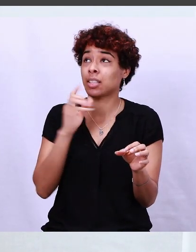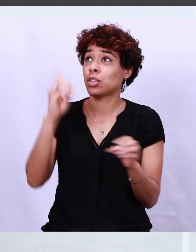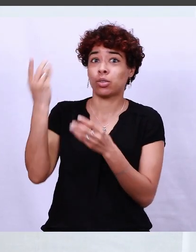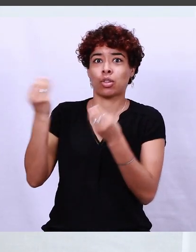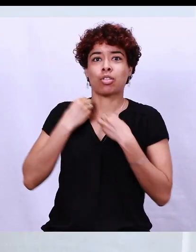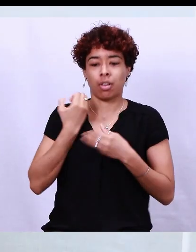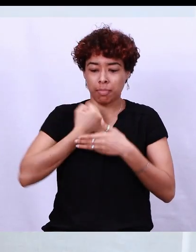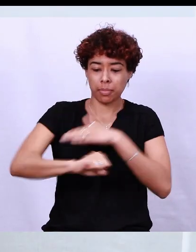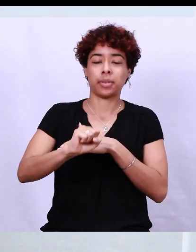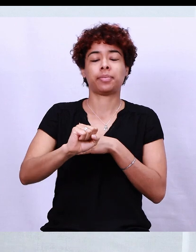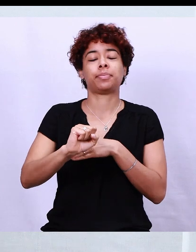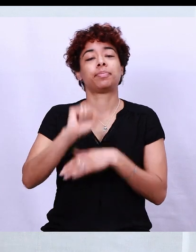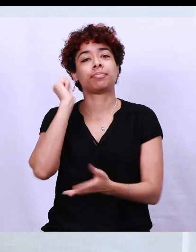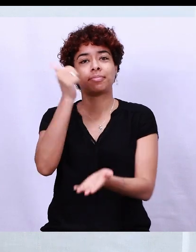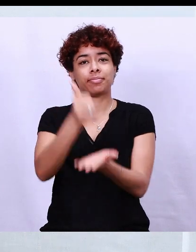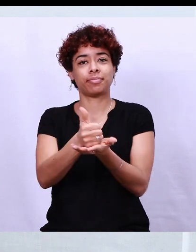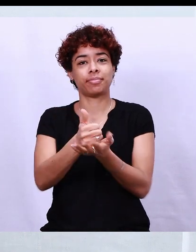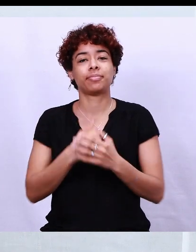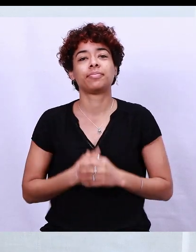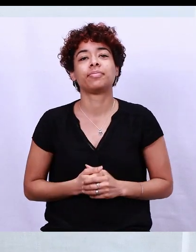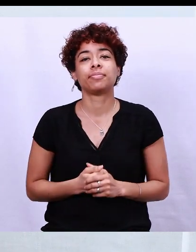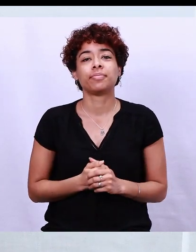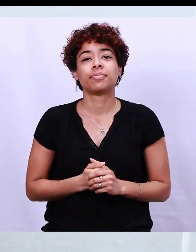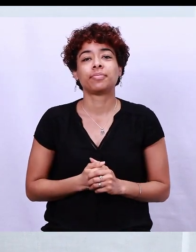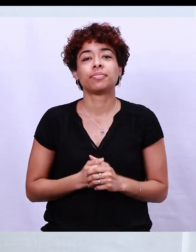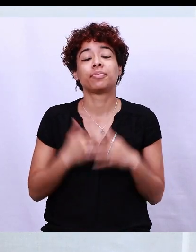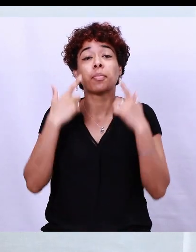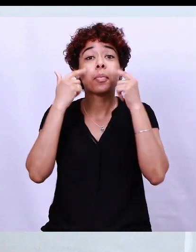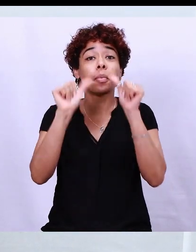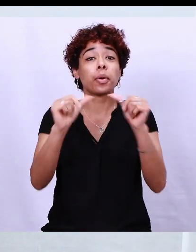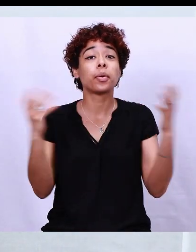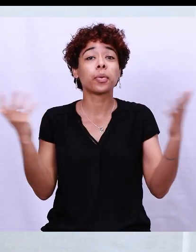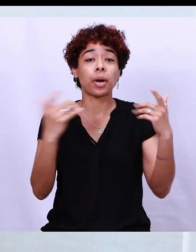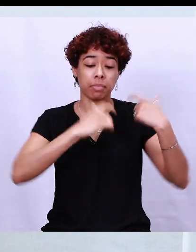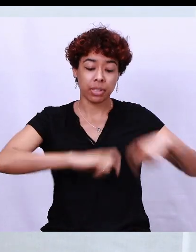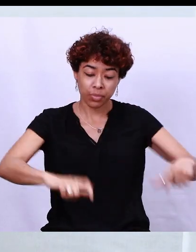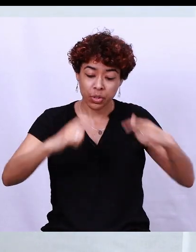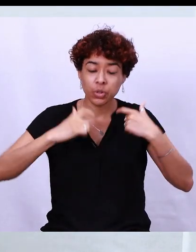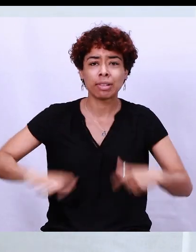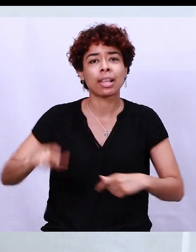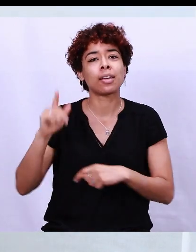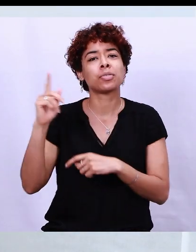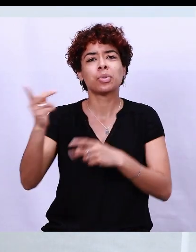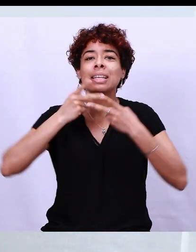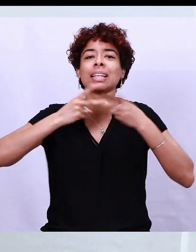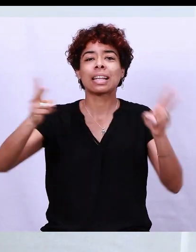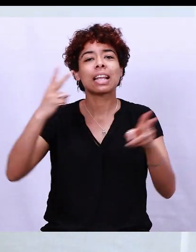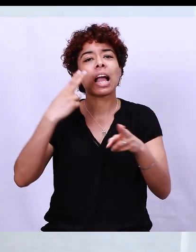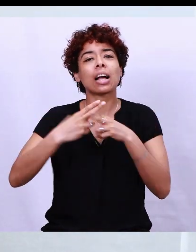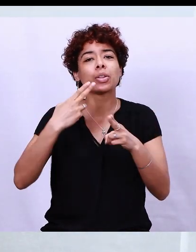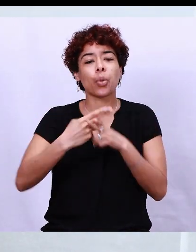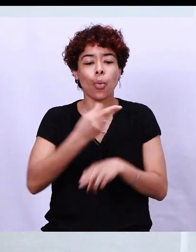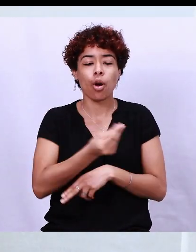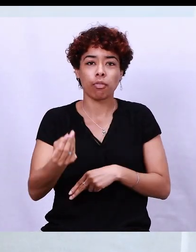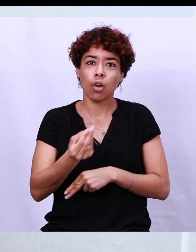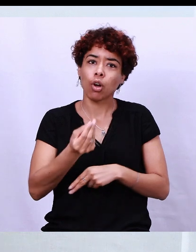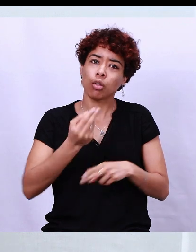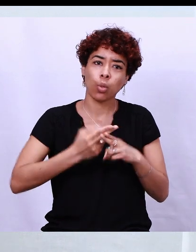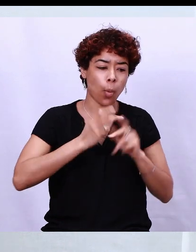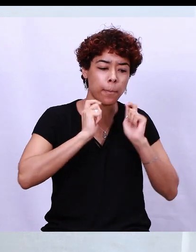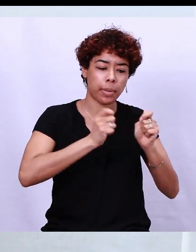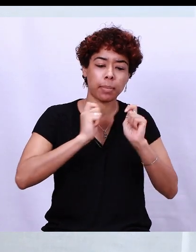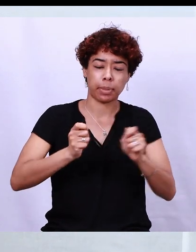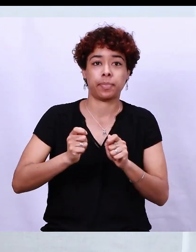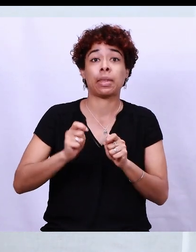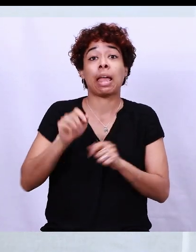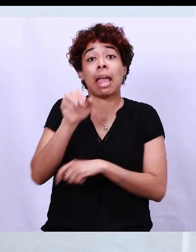Amen. On voit que Joseph va déclarer des noms spécifiques sur ses enfants. Et